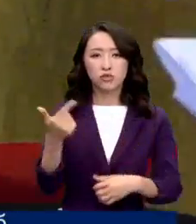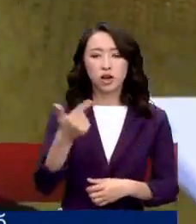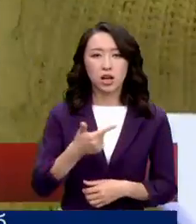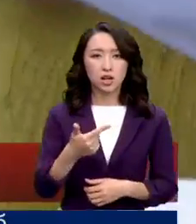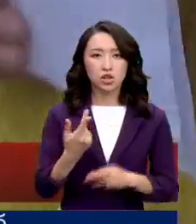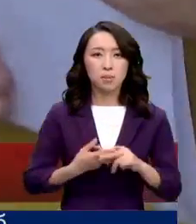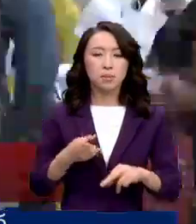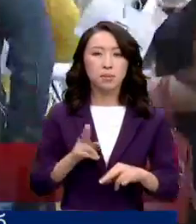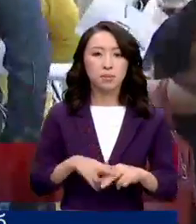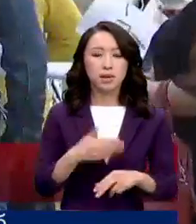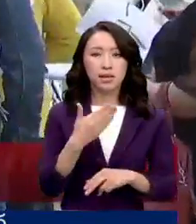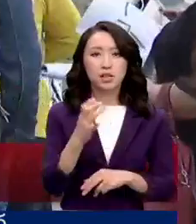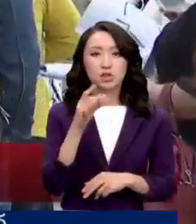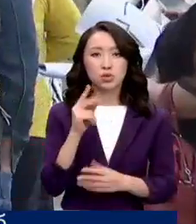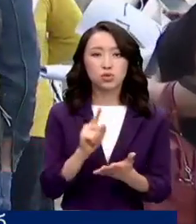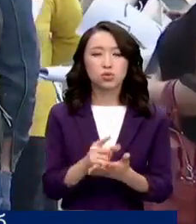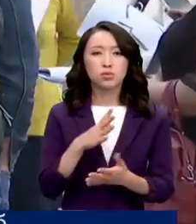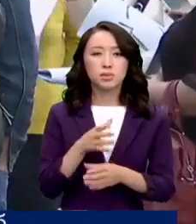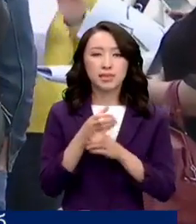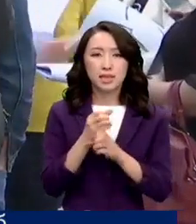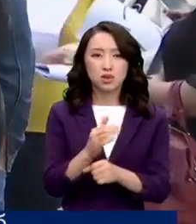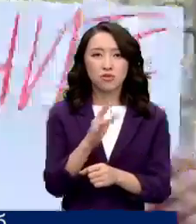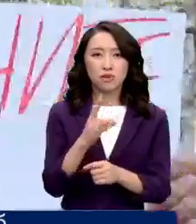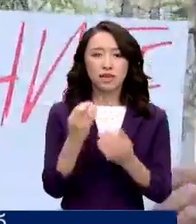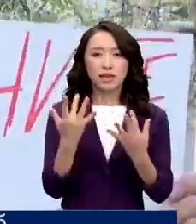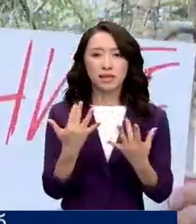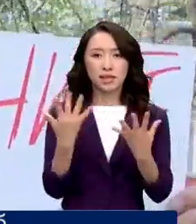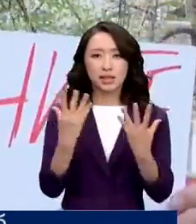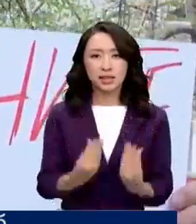граждан. Поэтому этот срок должен быть сокращен в несколько дней.